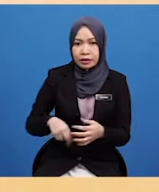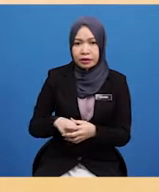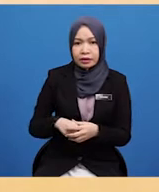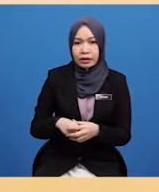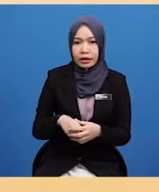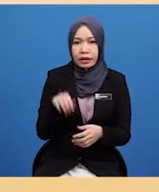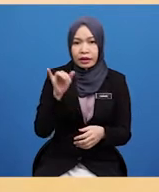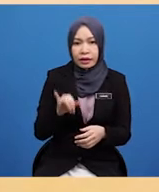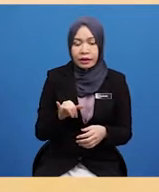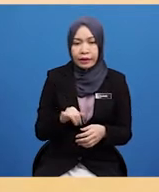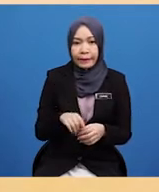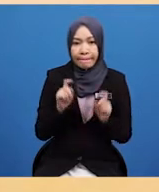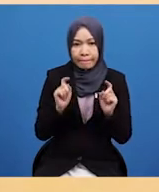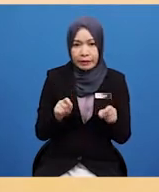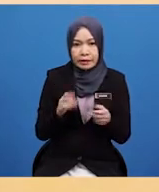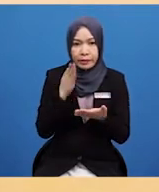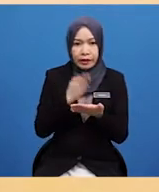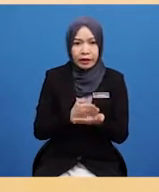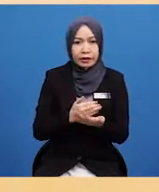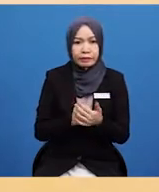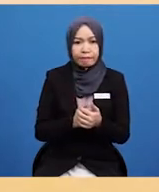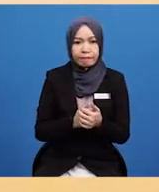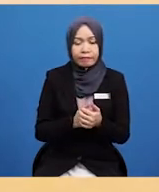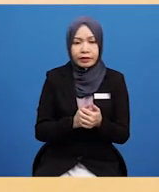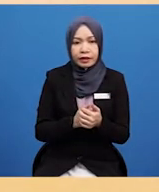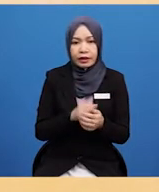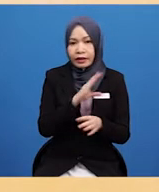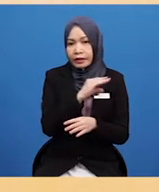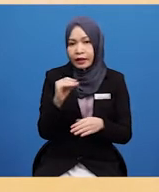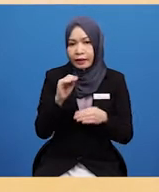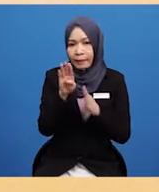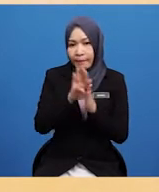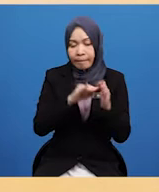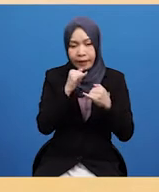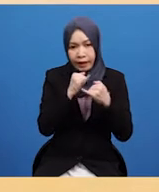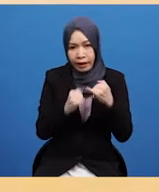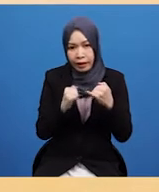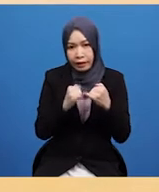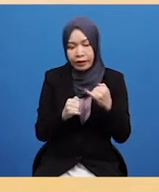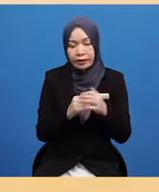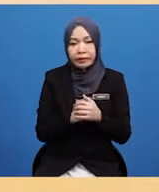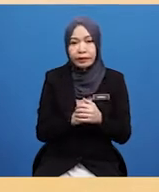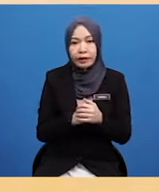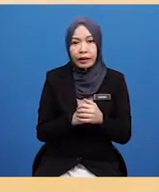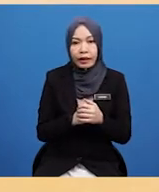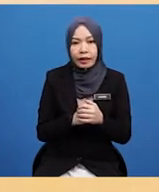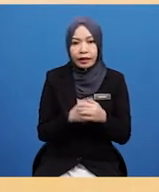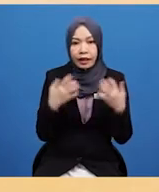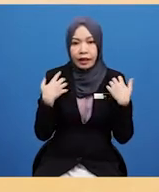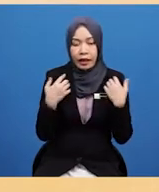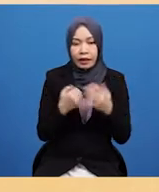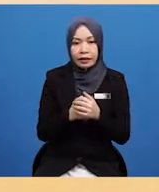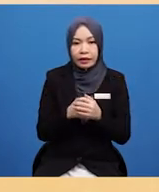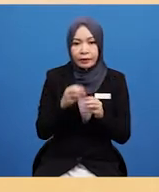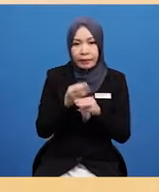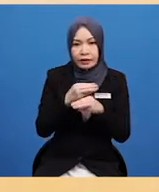Empayar Austria-Hungary di dinasti Habsburg berakhir apabila berlaku pemberontakan di dalam